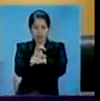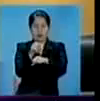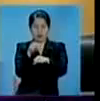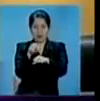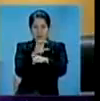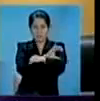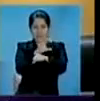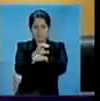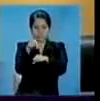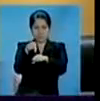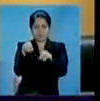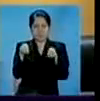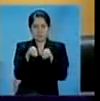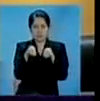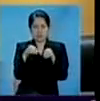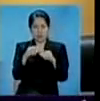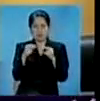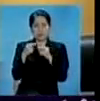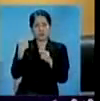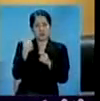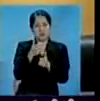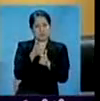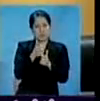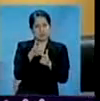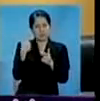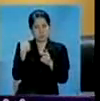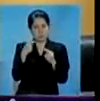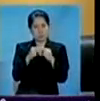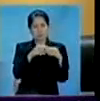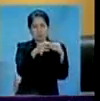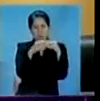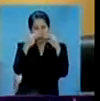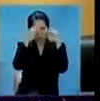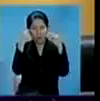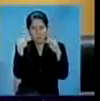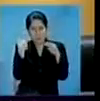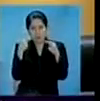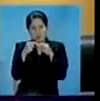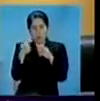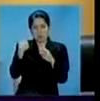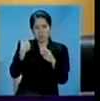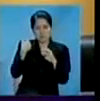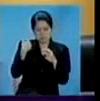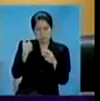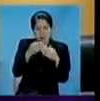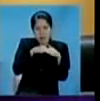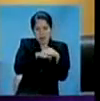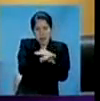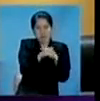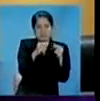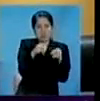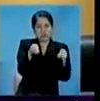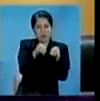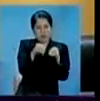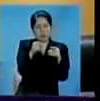แล้วก็มีการยิงต่อสู้กับผู้ก่อการร้ายที่ซ่อนตัวอยู่ที่ตอม่อของร